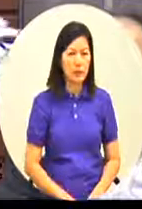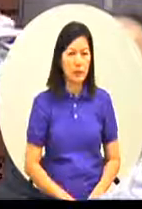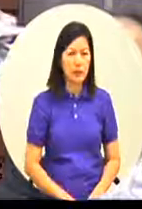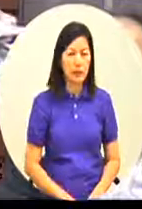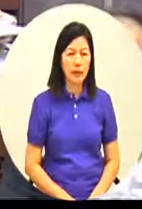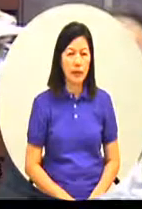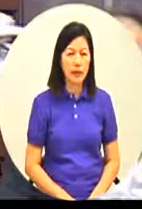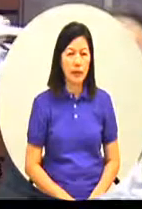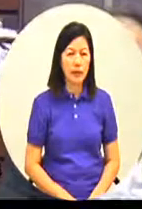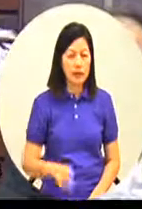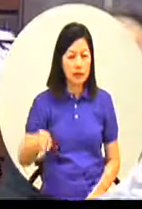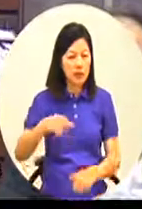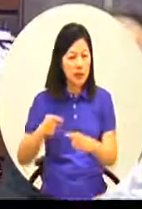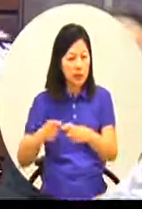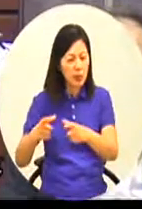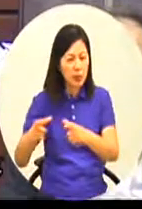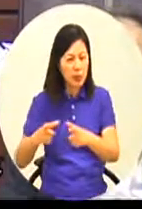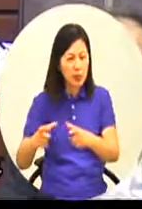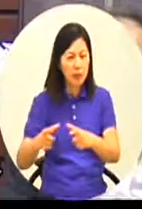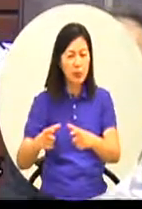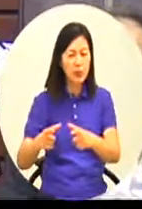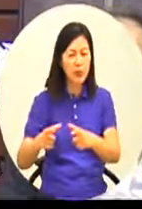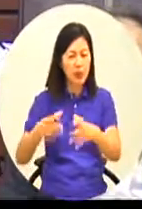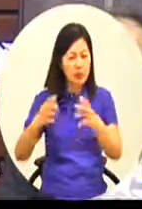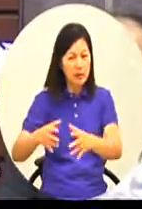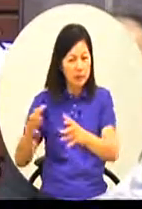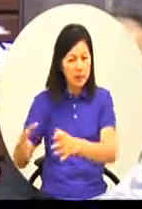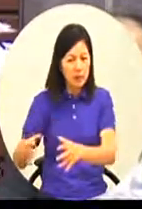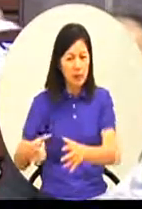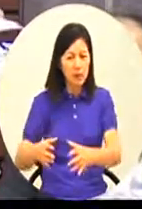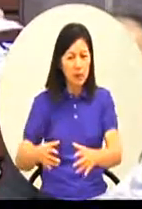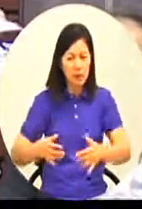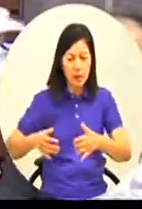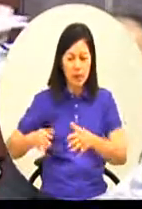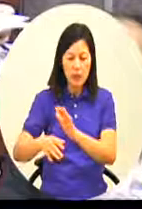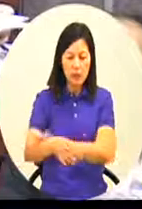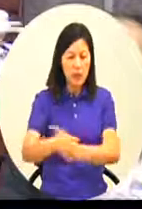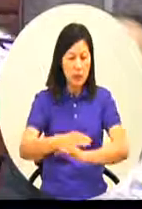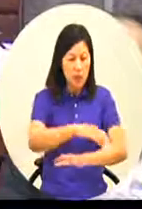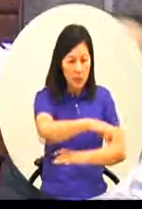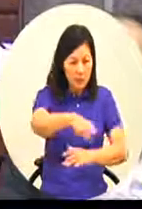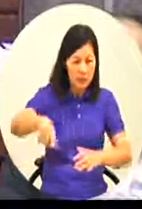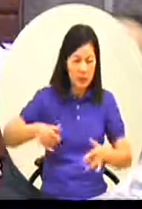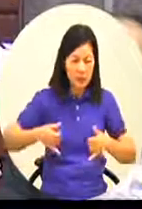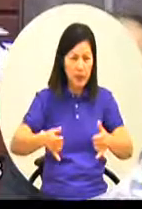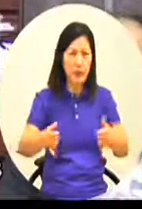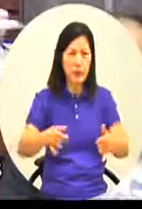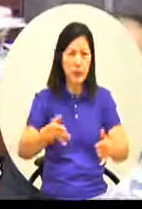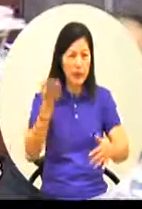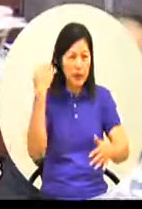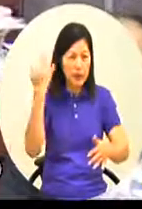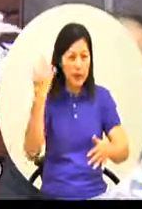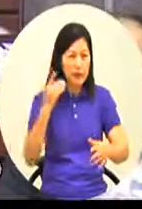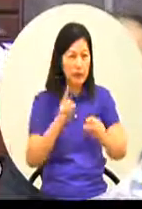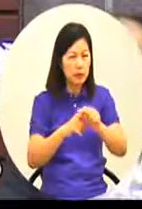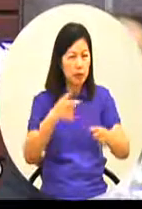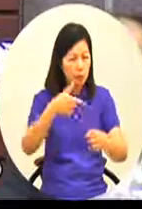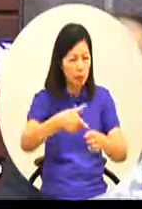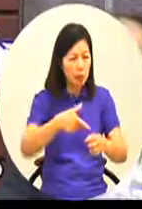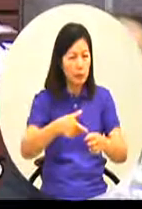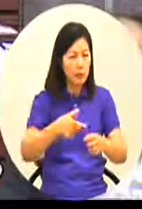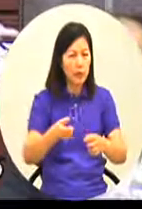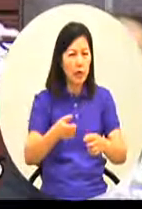坦白讲，这些公园有三个公园的开辟，包括周边道路的开辟哦，这个当初也都跟中油有一番的折冲